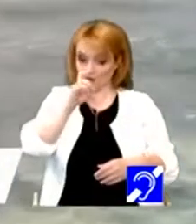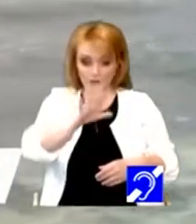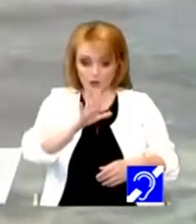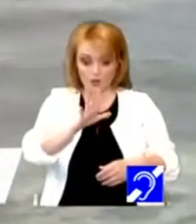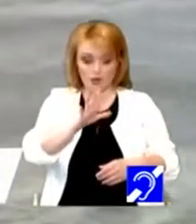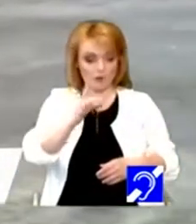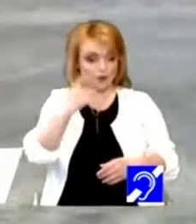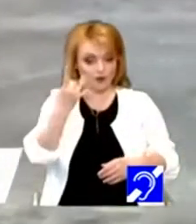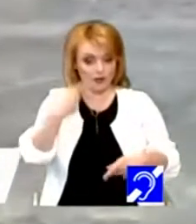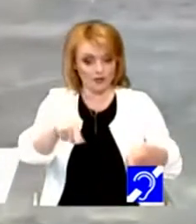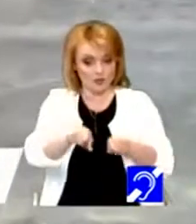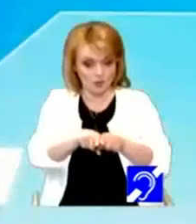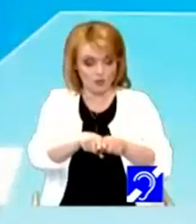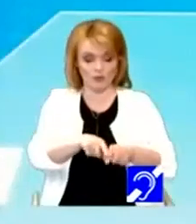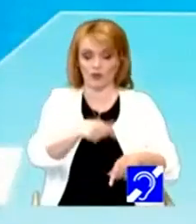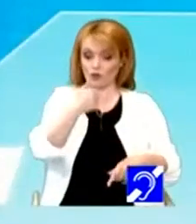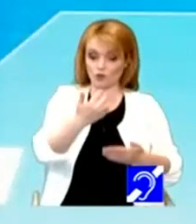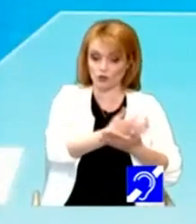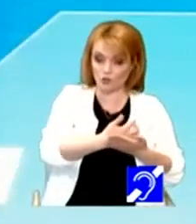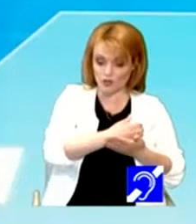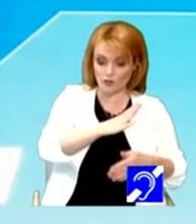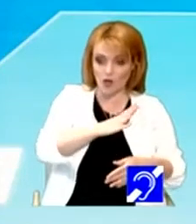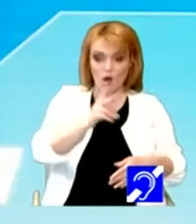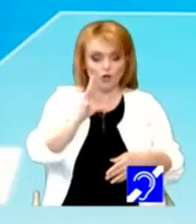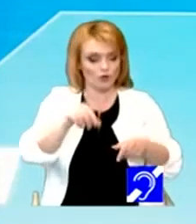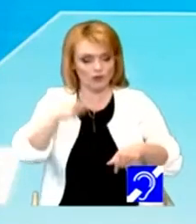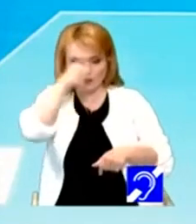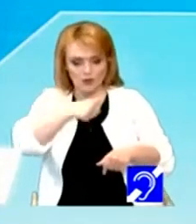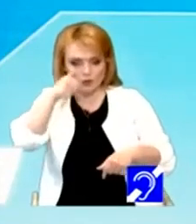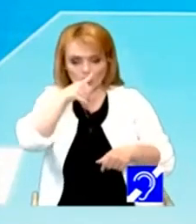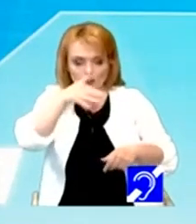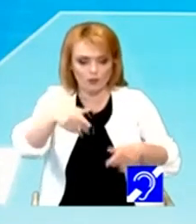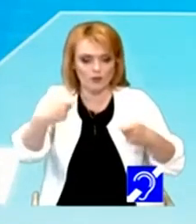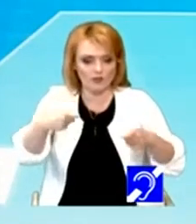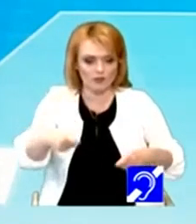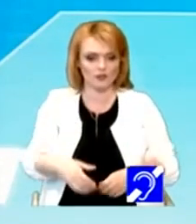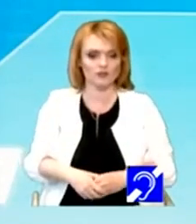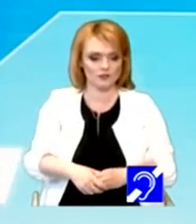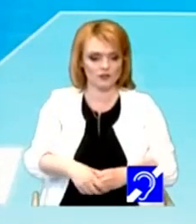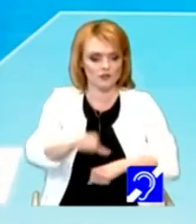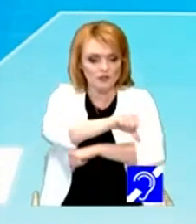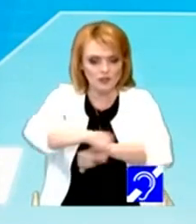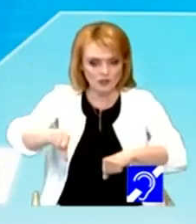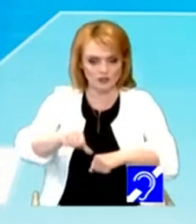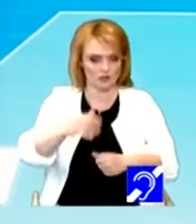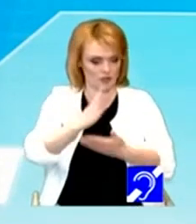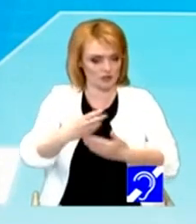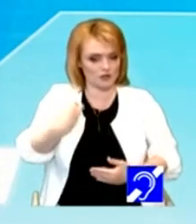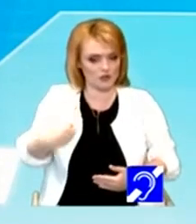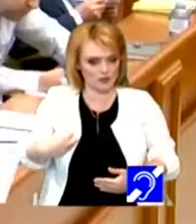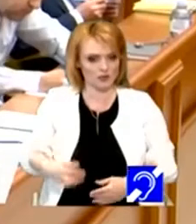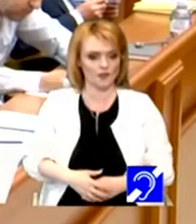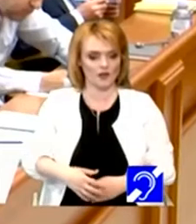cu umiditate. De altă parte, guvernul trebuie să vină cu suport țintit pentru cei